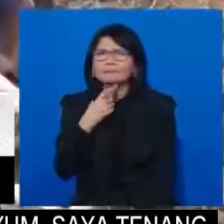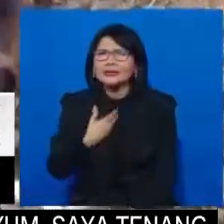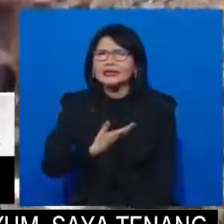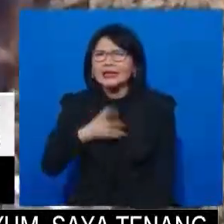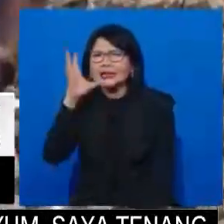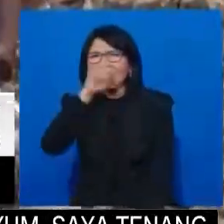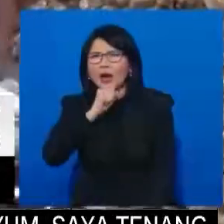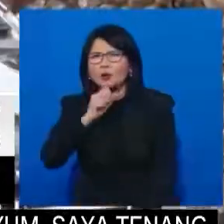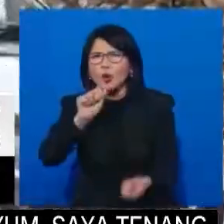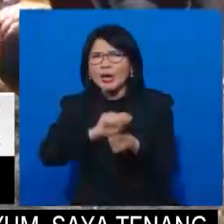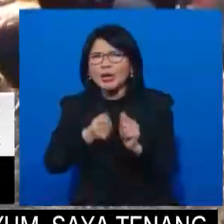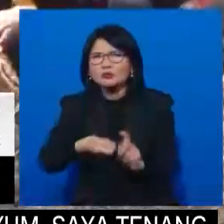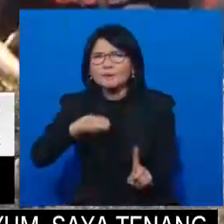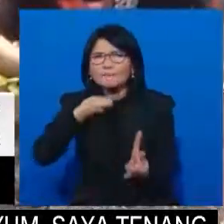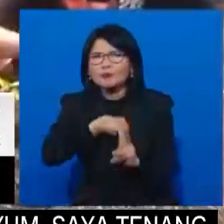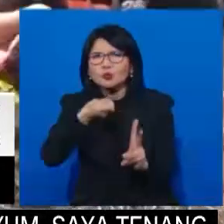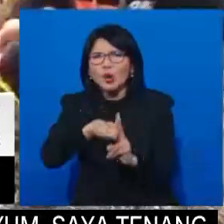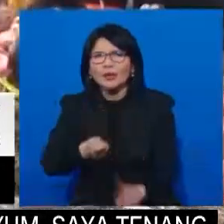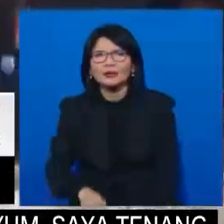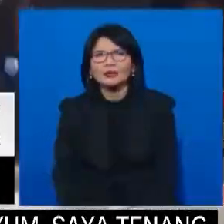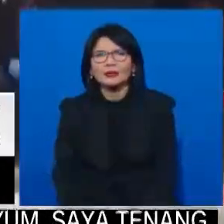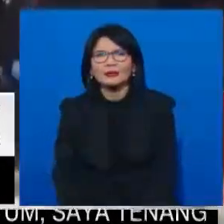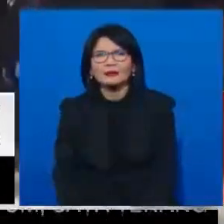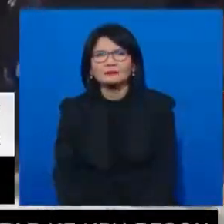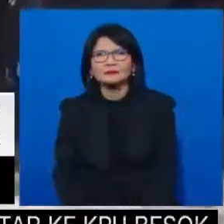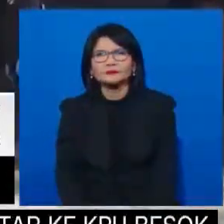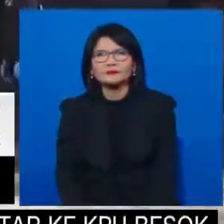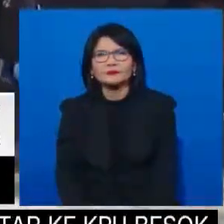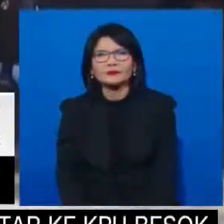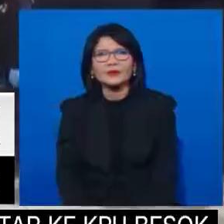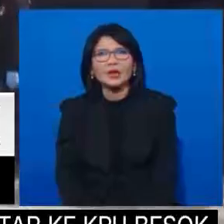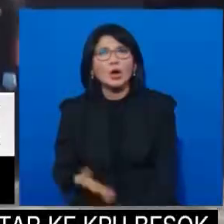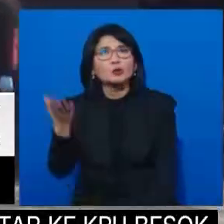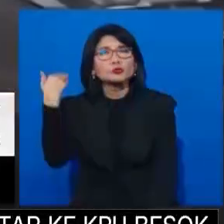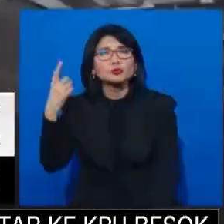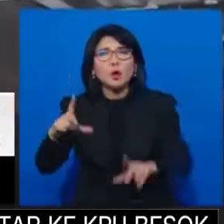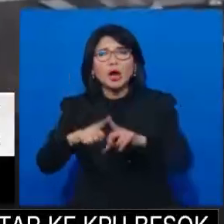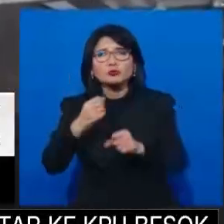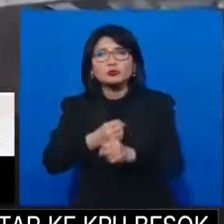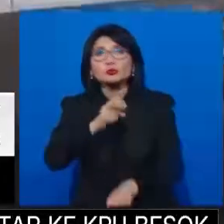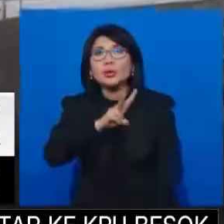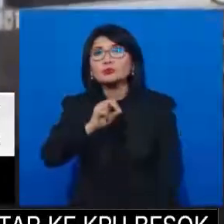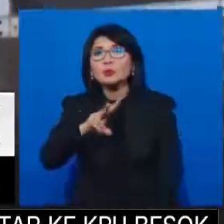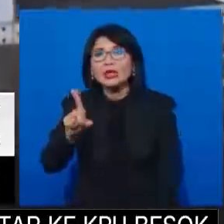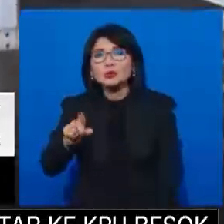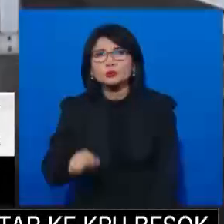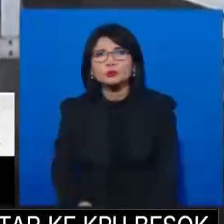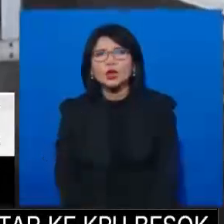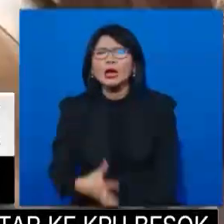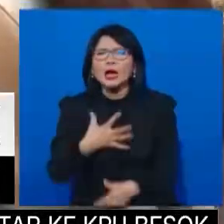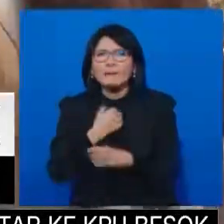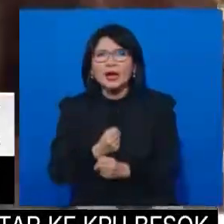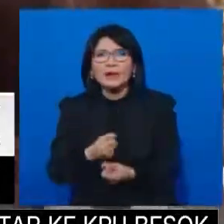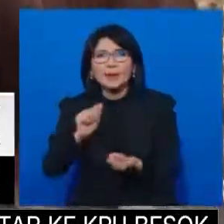dengan kasus pembunuhan terhadap Tuti dan Amelia yang terjadi pada Agustus 2021. Warga berharap kasus